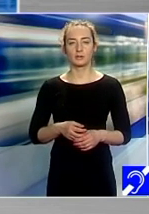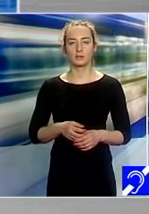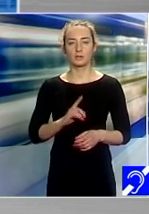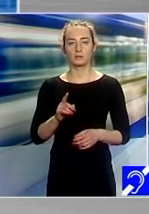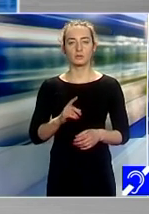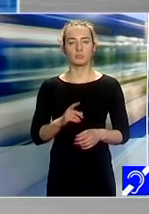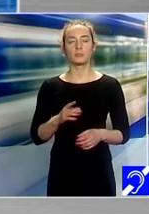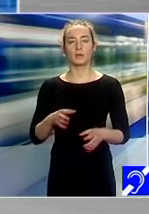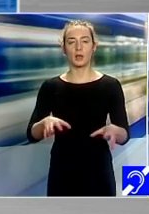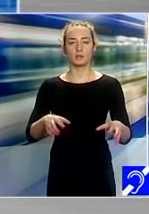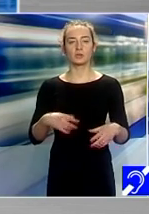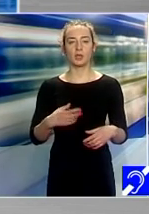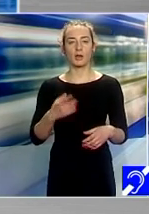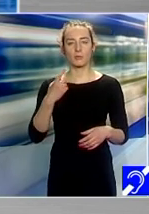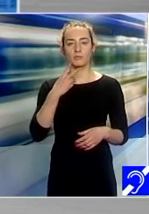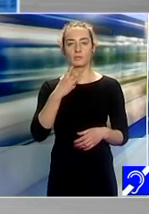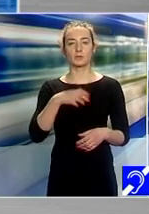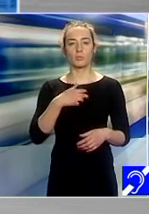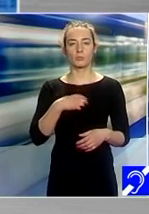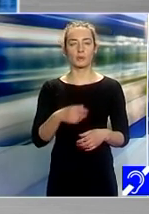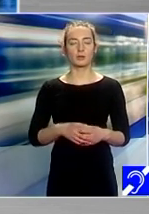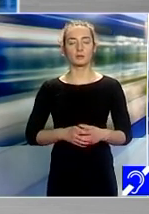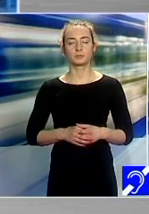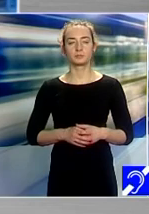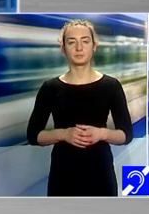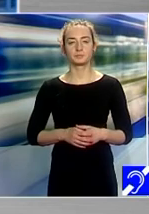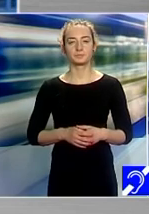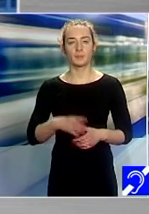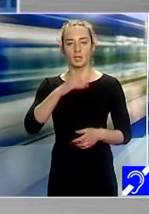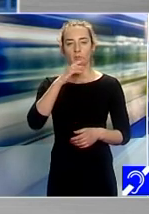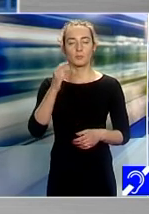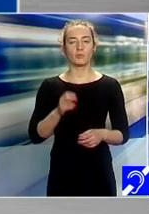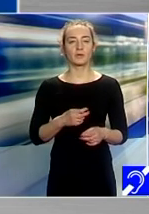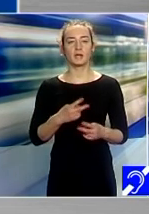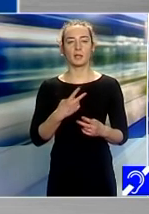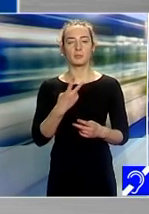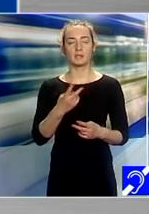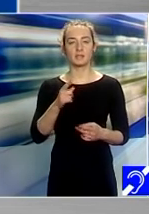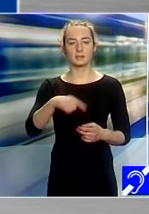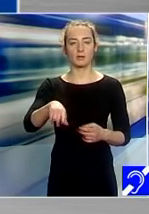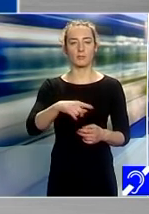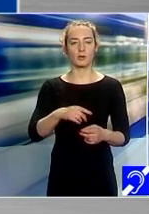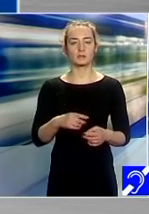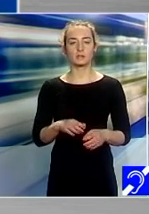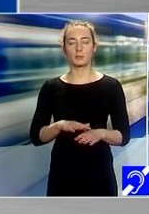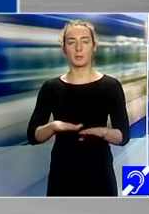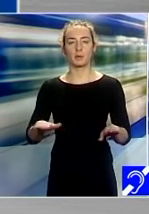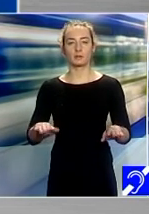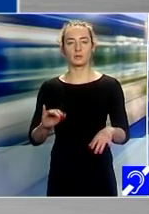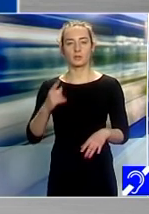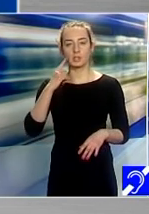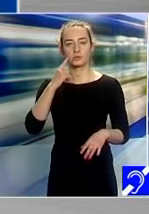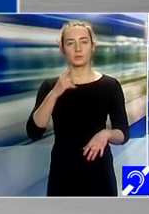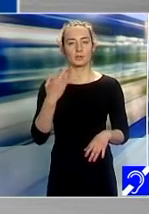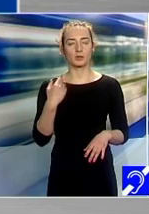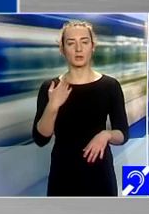nu au fost reticente, ceea ce este mare lucru. Profit de prezența dumneavoastră în platou și știu că ați